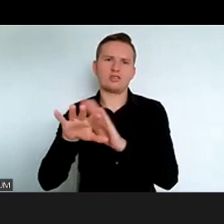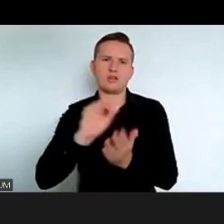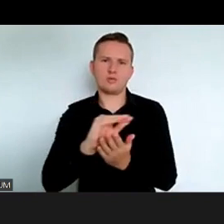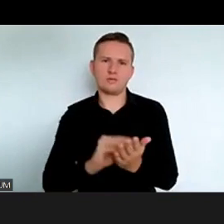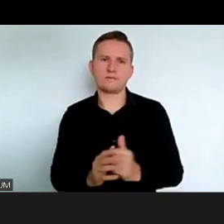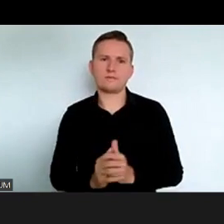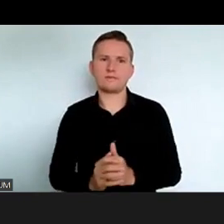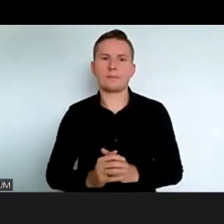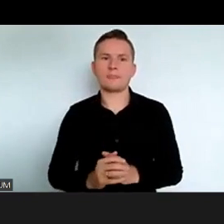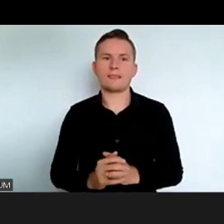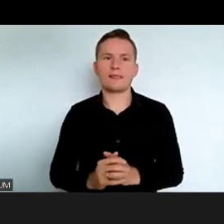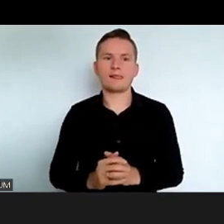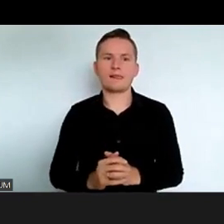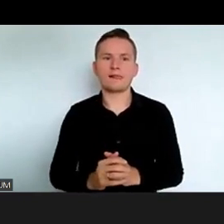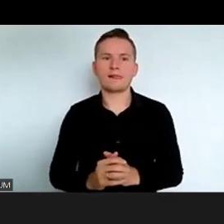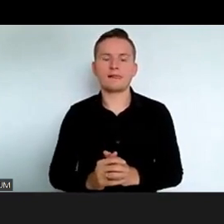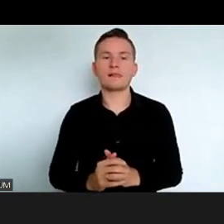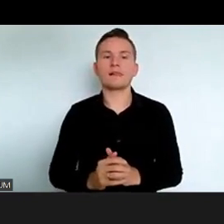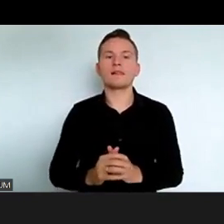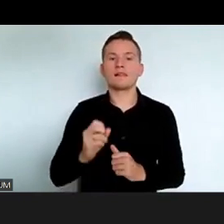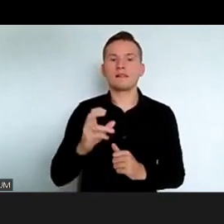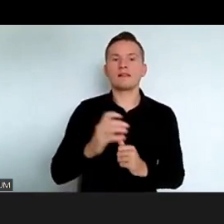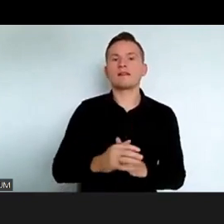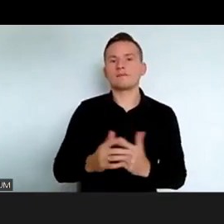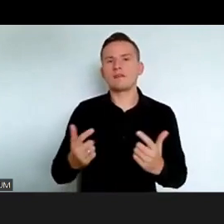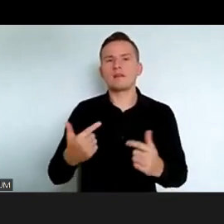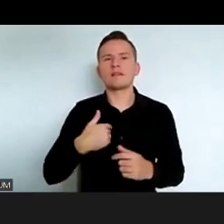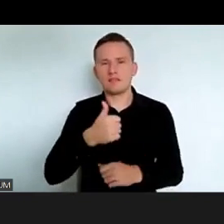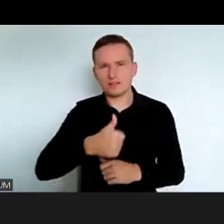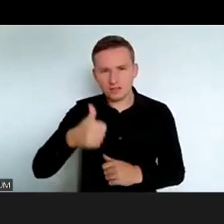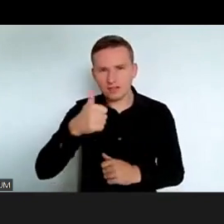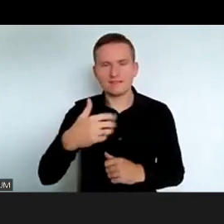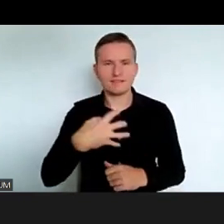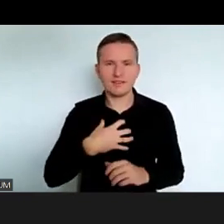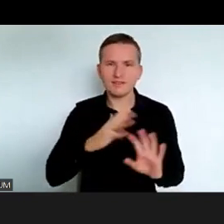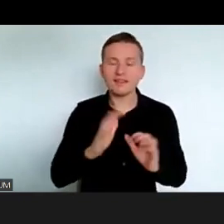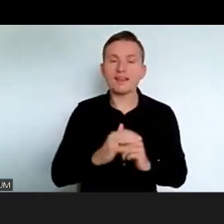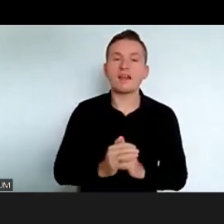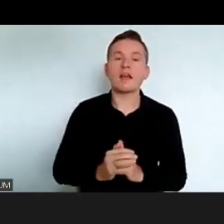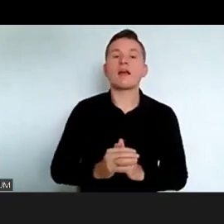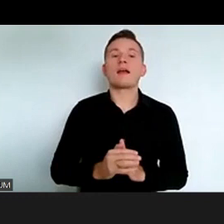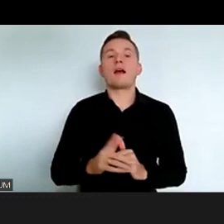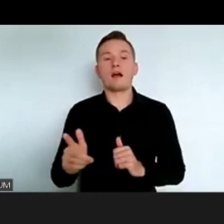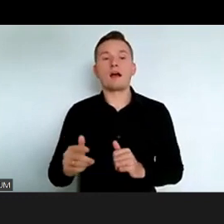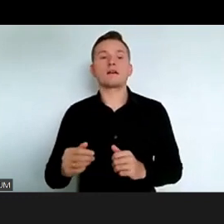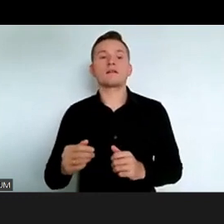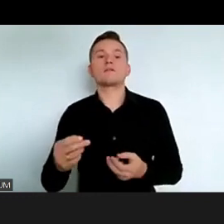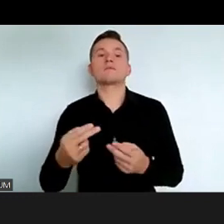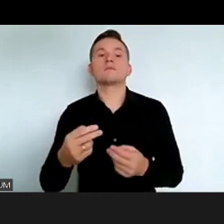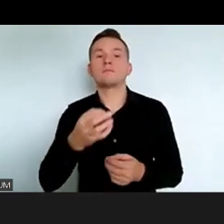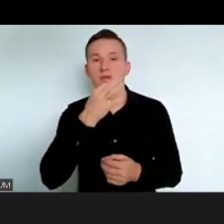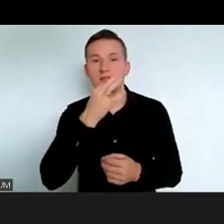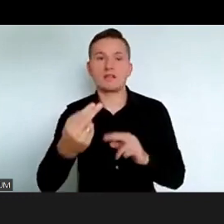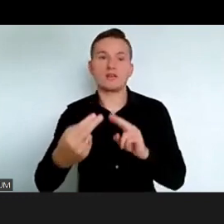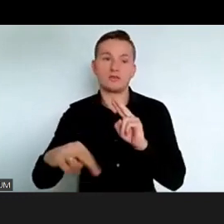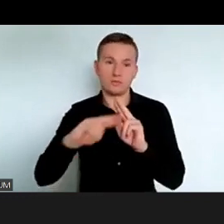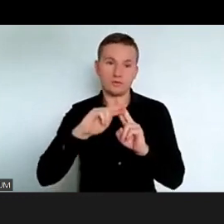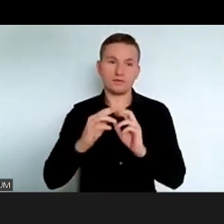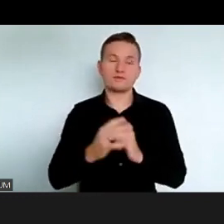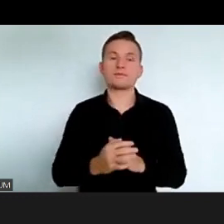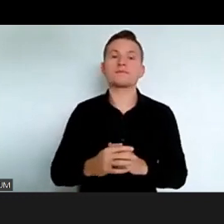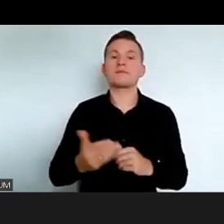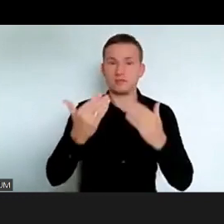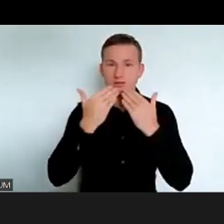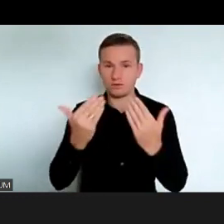naczelnik. A jeżeli chodzi o odpowiedź na pytanie, to dziękujemy za uwagę. Ten formularz jest